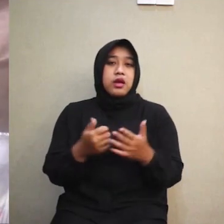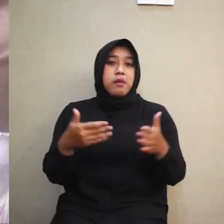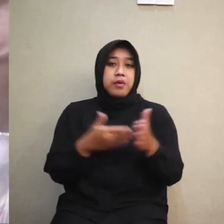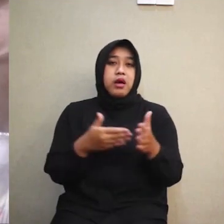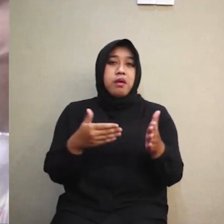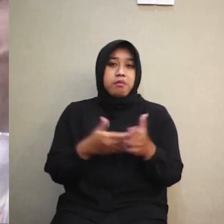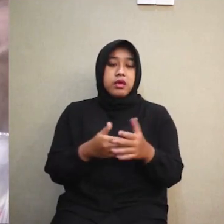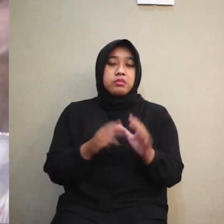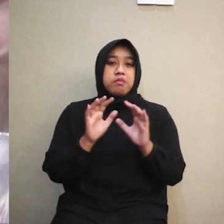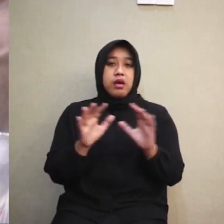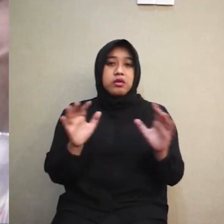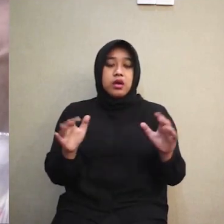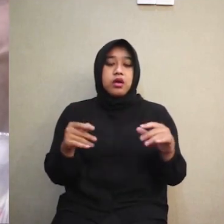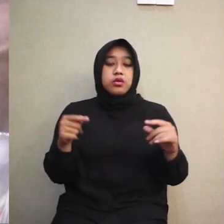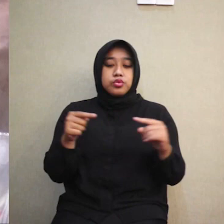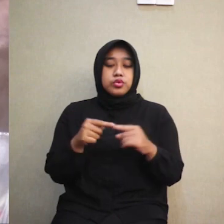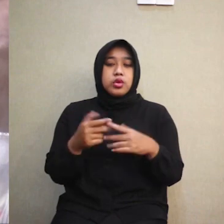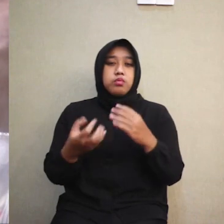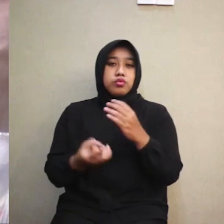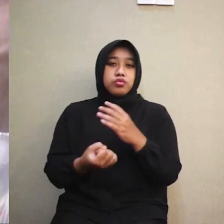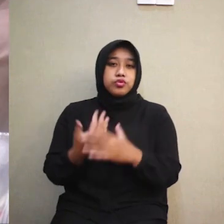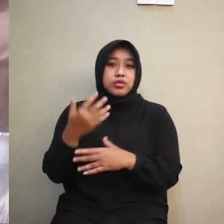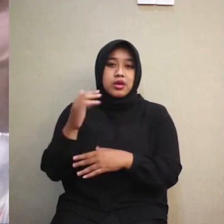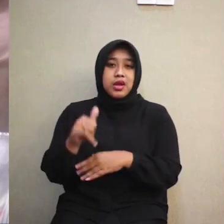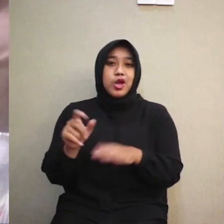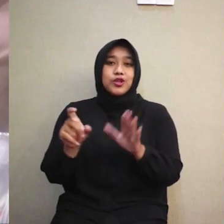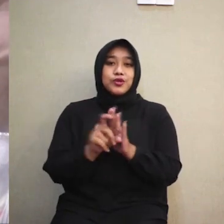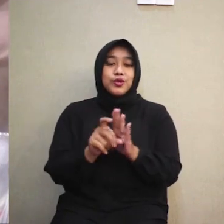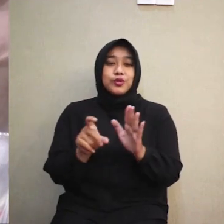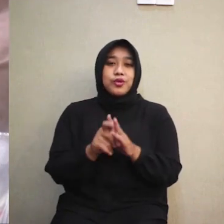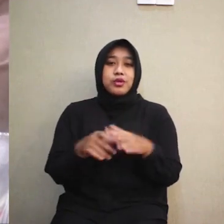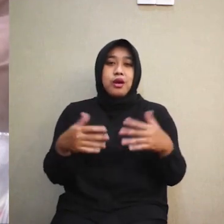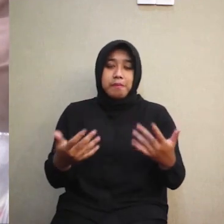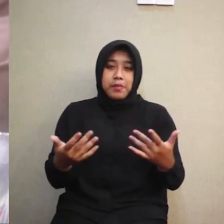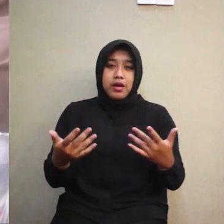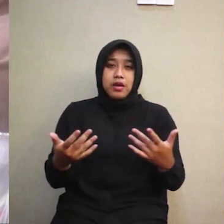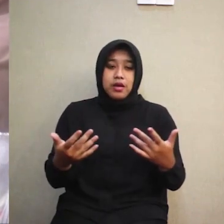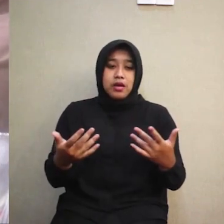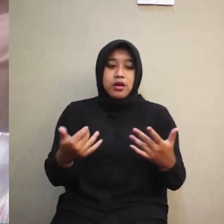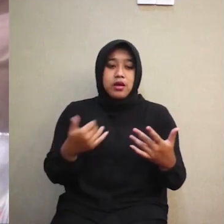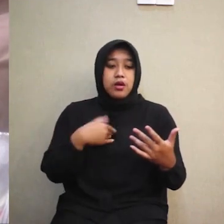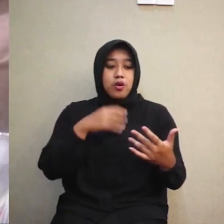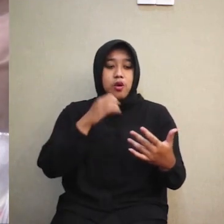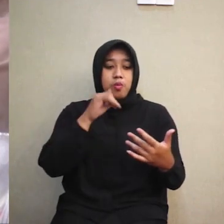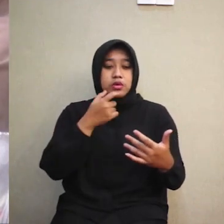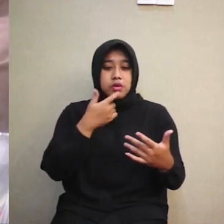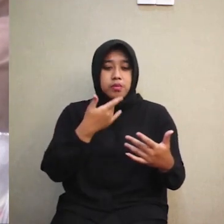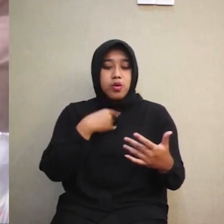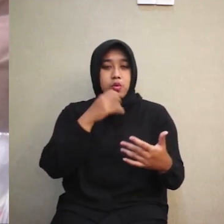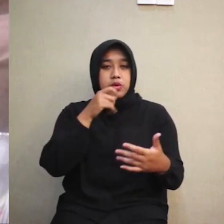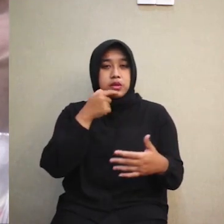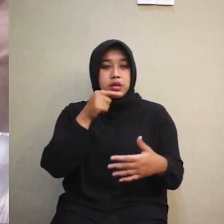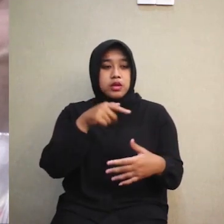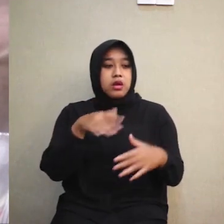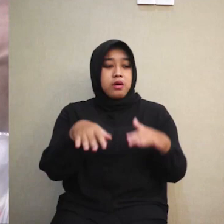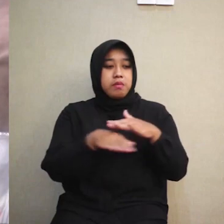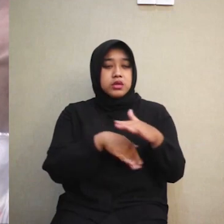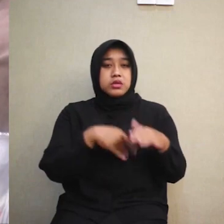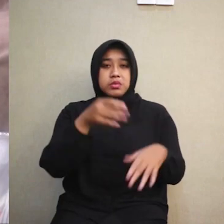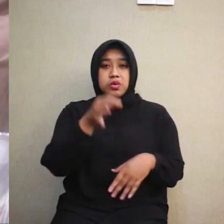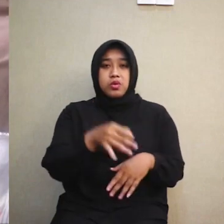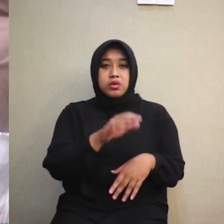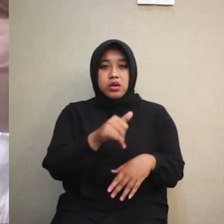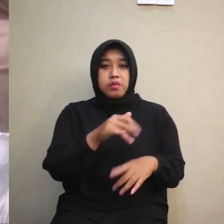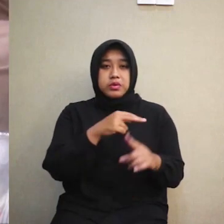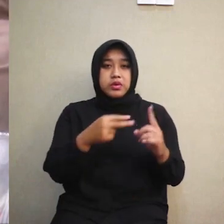penghambat banyak untuk kemudian mengimplementasikan contoh misalnya kalau kita ngomong ini kita ngomongin ini masih basisnya perkotaan